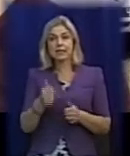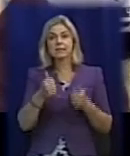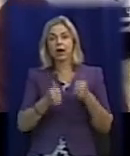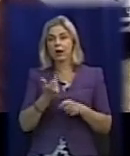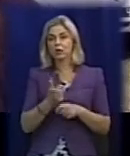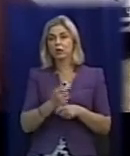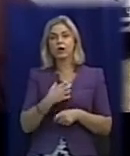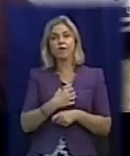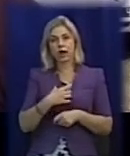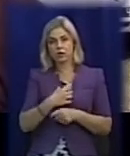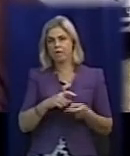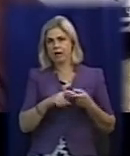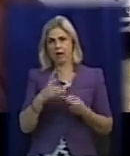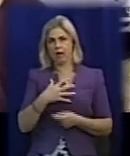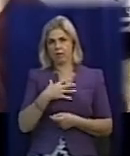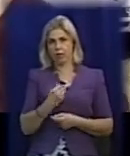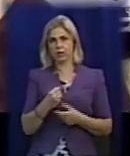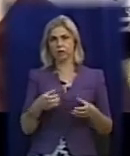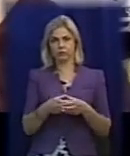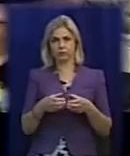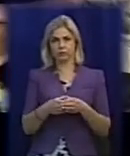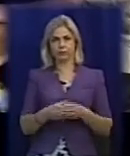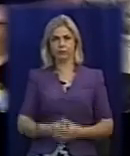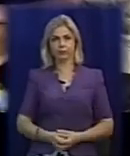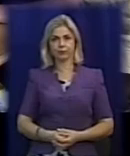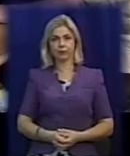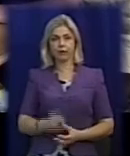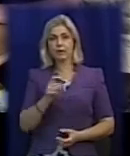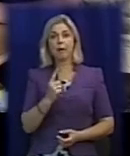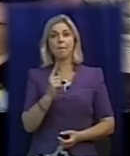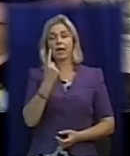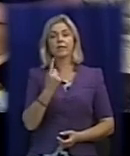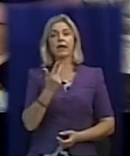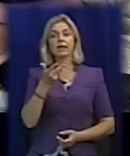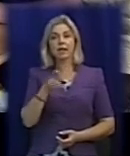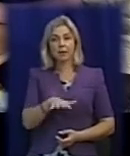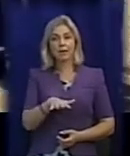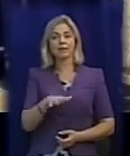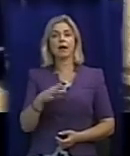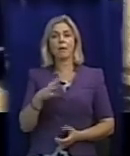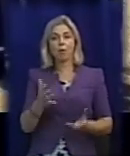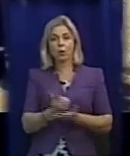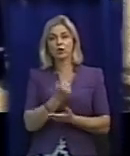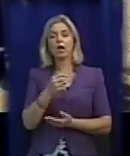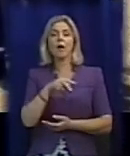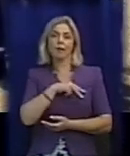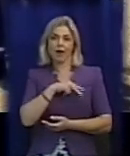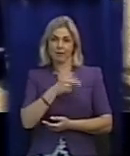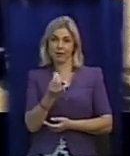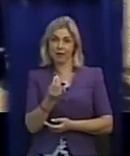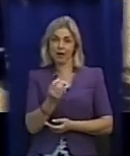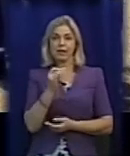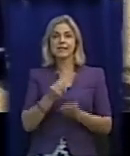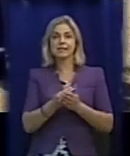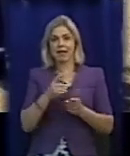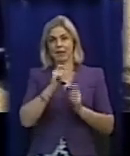дуже важливим чином впливають на згуртованість підрозділів. За перші три призові місця рятувальники отримують грошові премії та